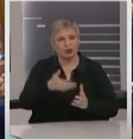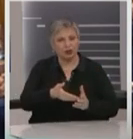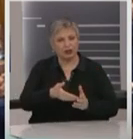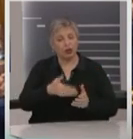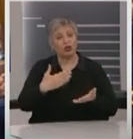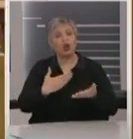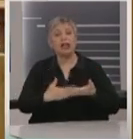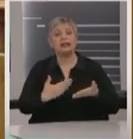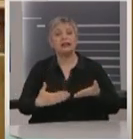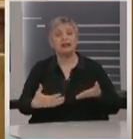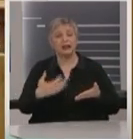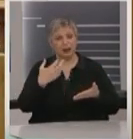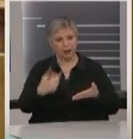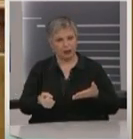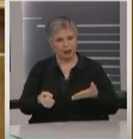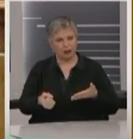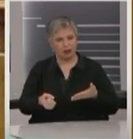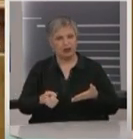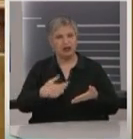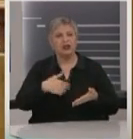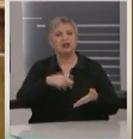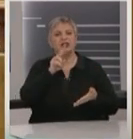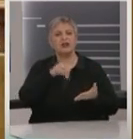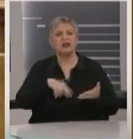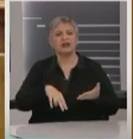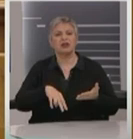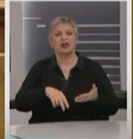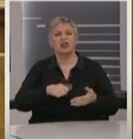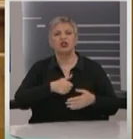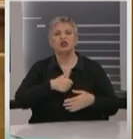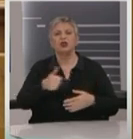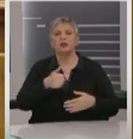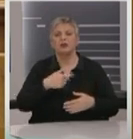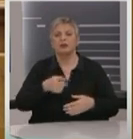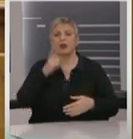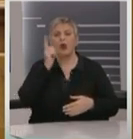τα στοιχεία. Διαβάζετε ψεύτικα αποφθέγματα του Αϊνστάιν